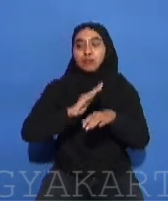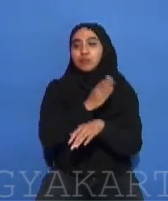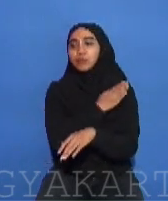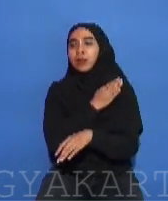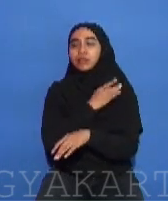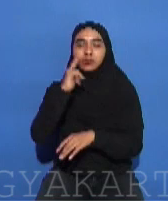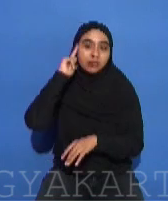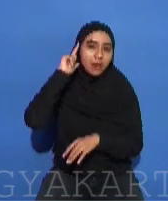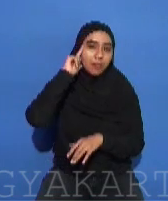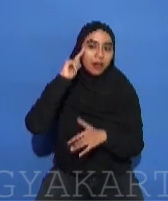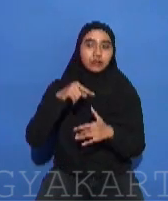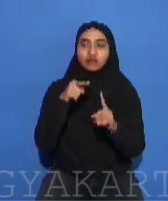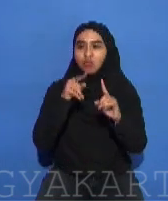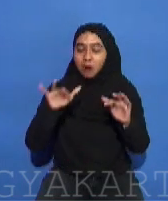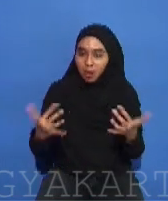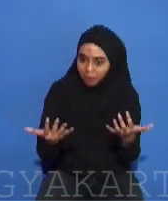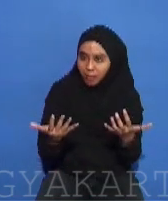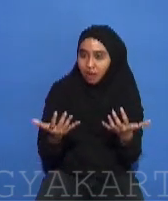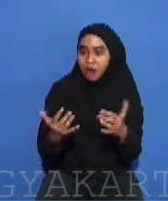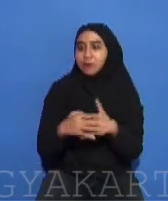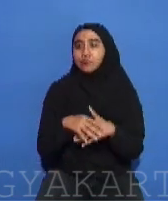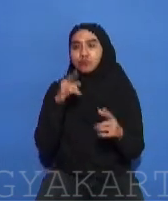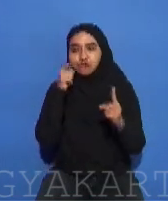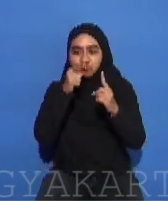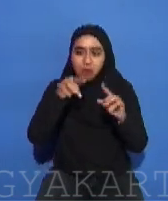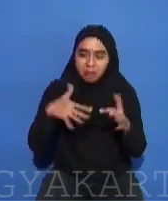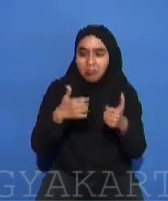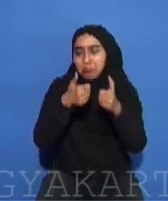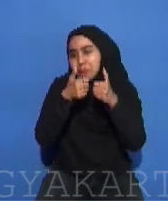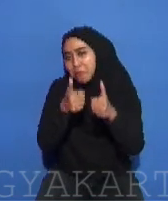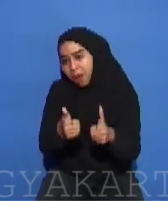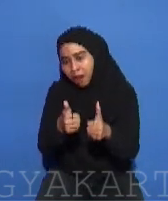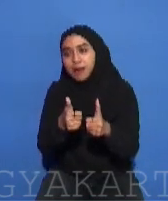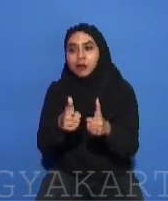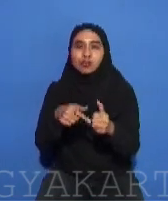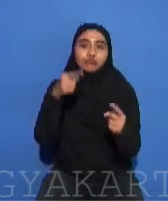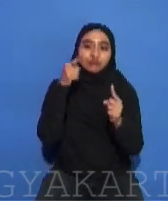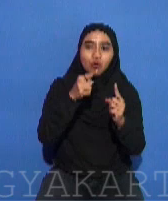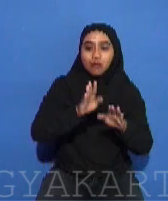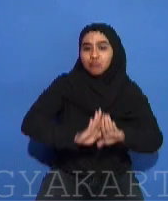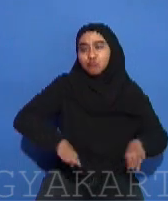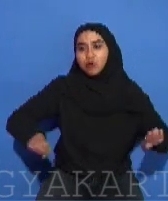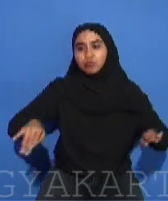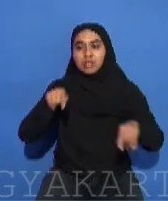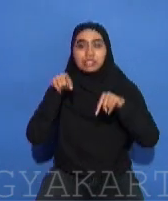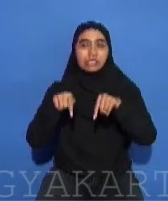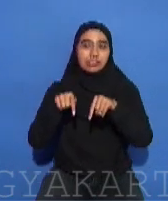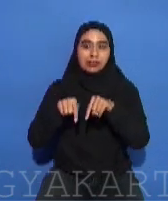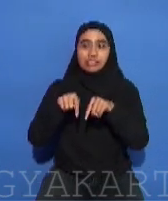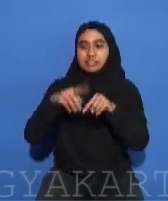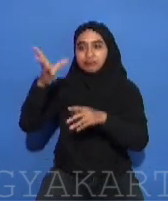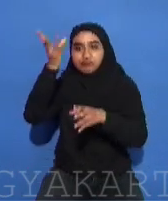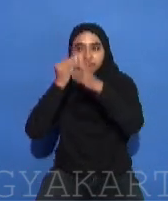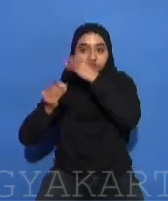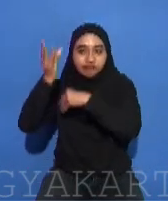Sleman. Tujuanipun mereka saya sangat ingkang sepindah nepangaken lare-lare babagan